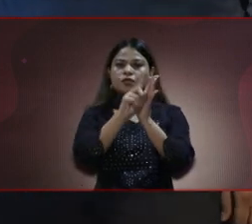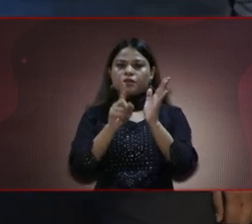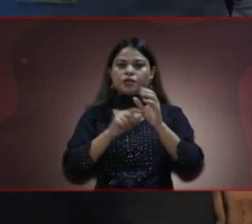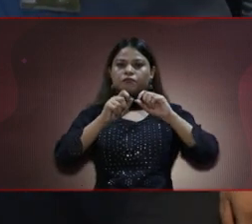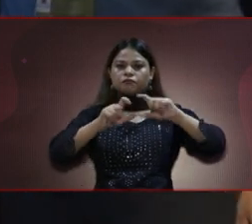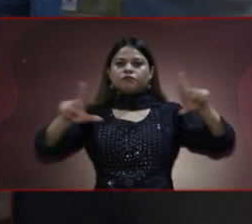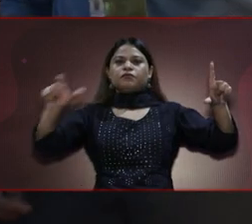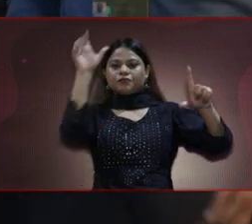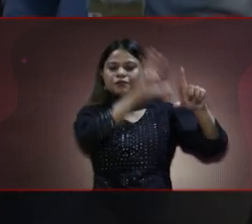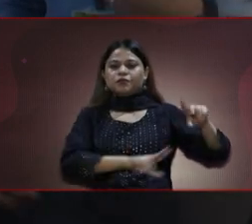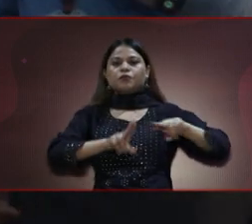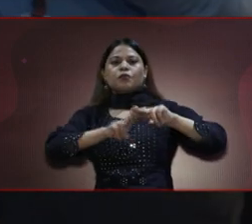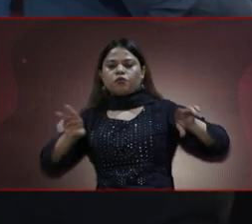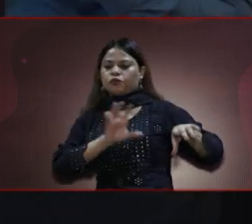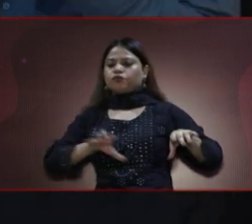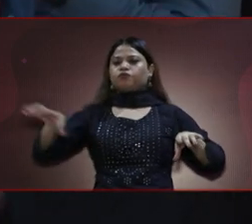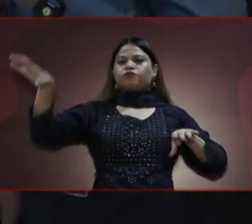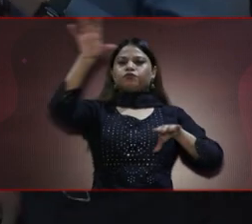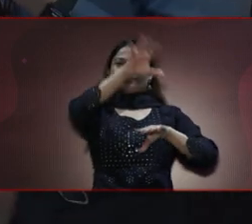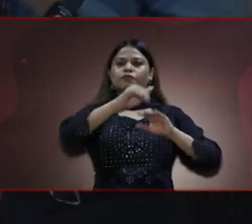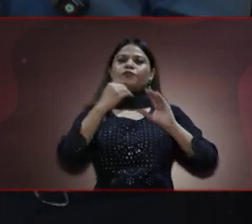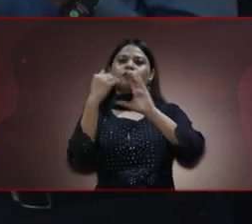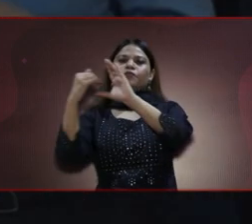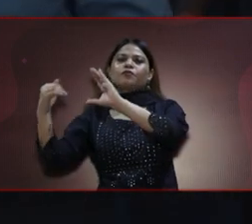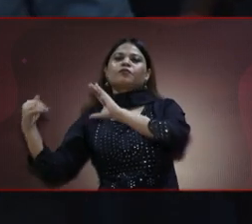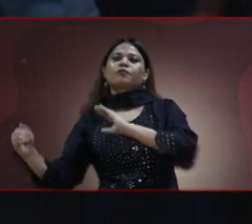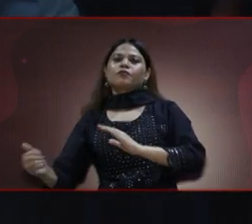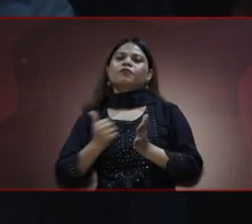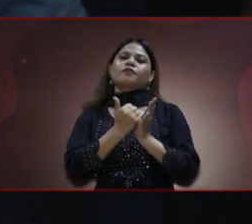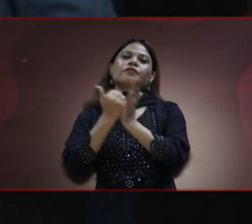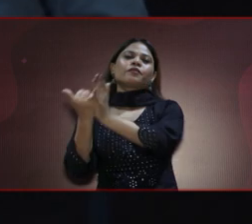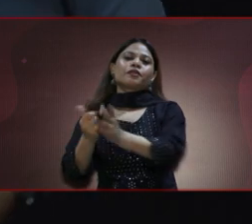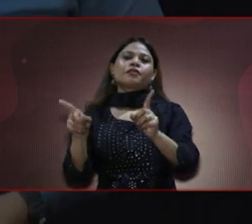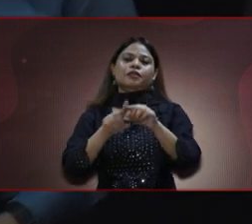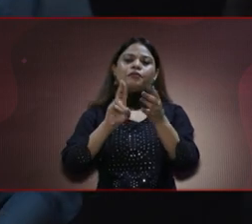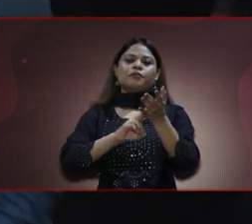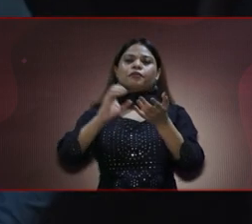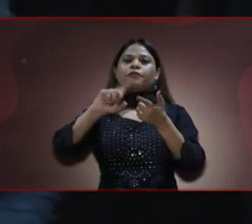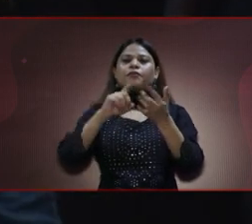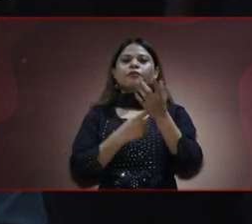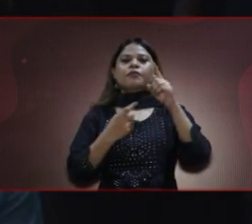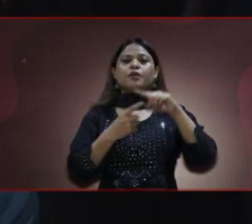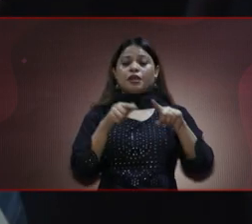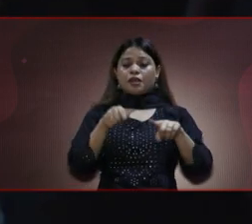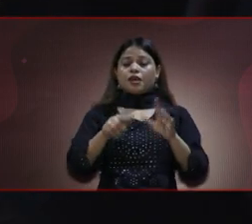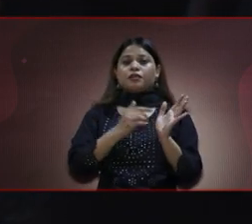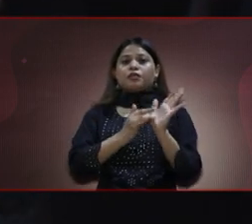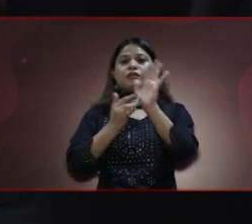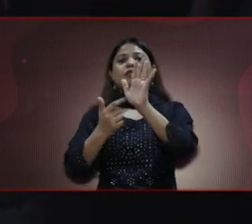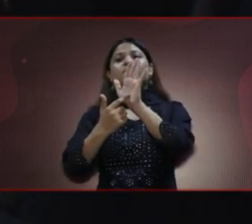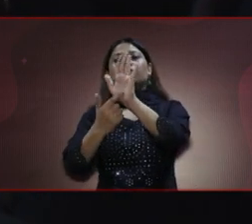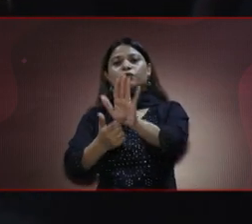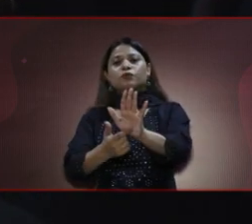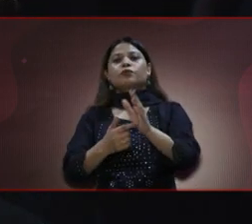व्यवस्था को सभी के लिए सुगम्य बनाएं एवं देश को यह पाठ्यपुस्तकें इस माध्यम से लोकार्पित